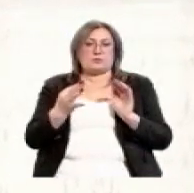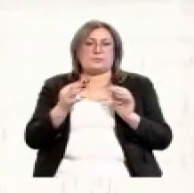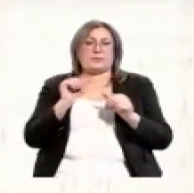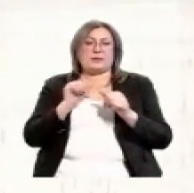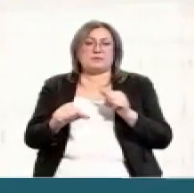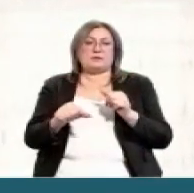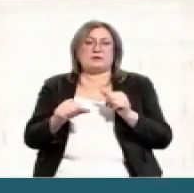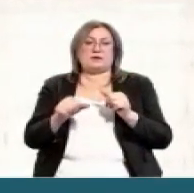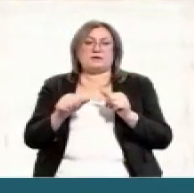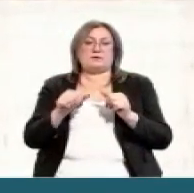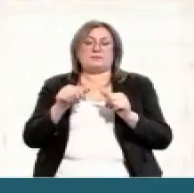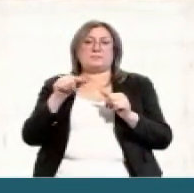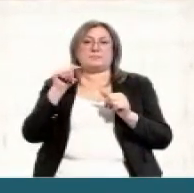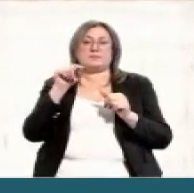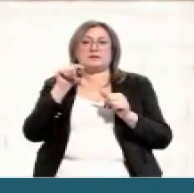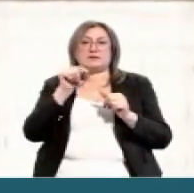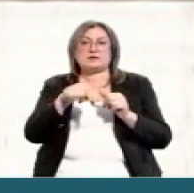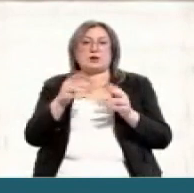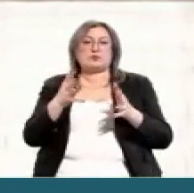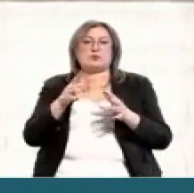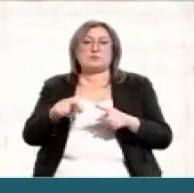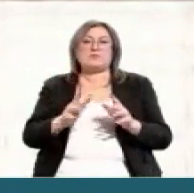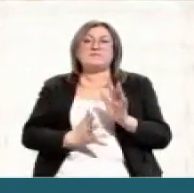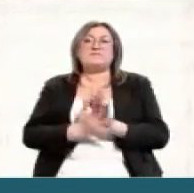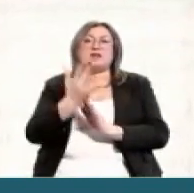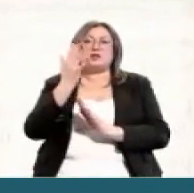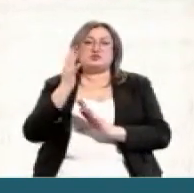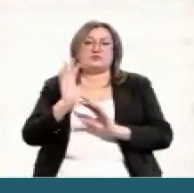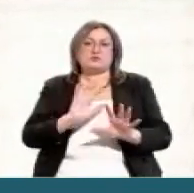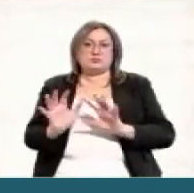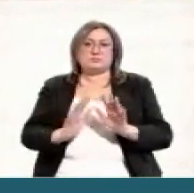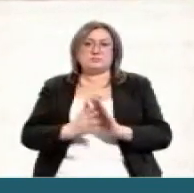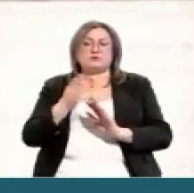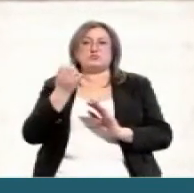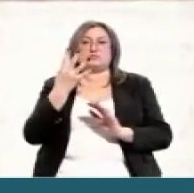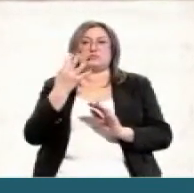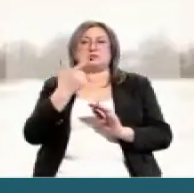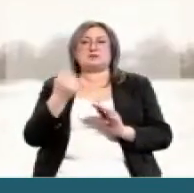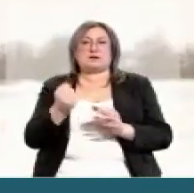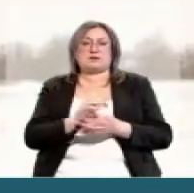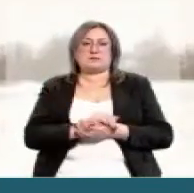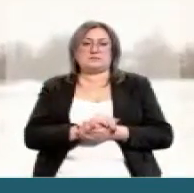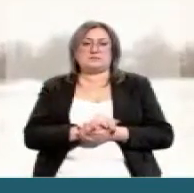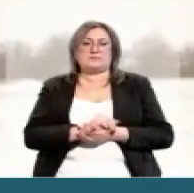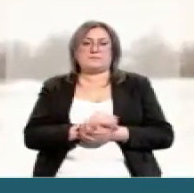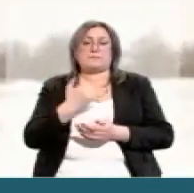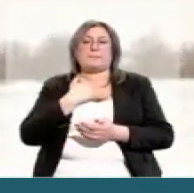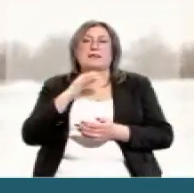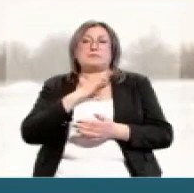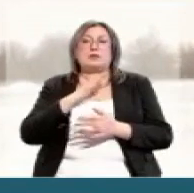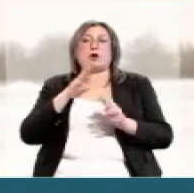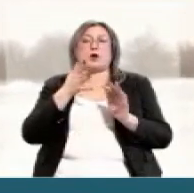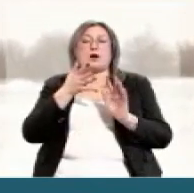именно продуцирующая, это та, которая непосредственно выращивает, где выращивает, составляет 14 гектар. У нас были